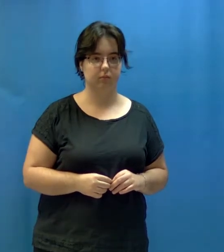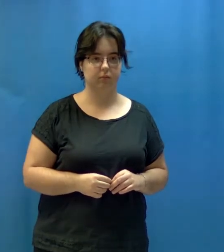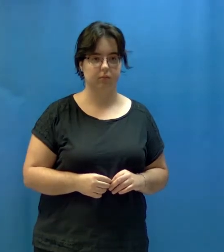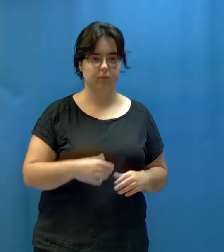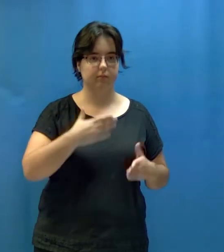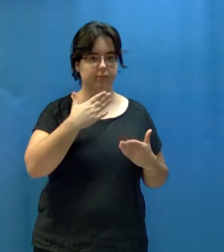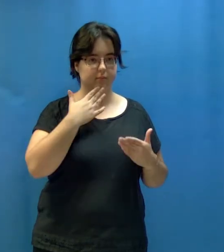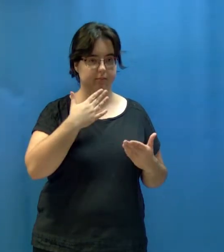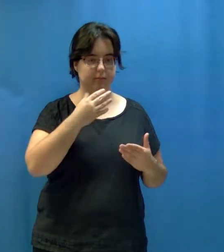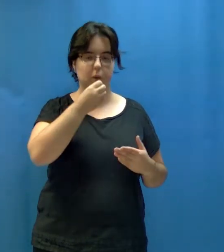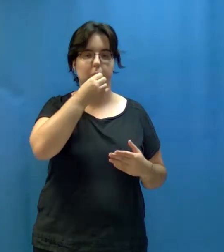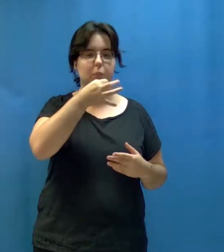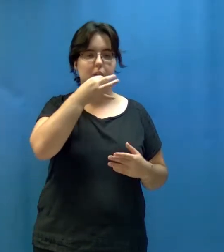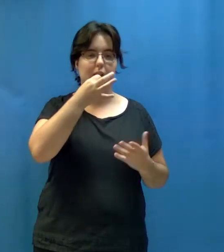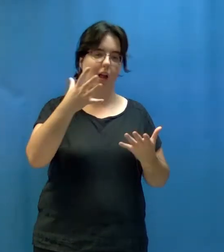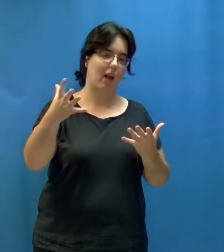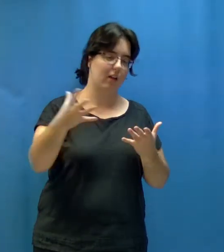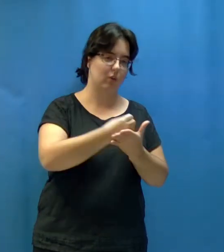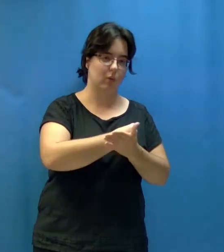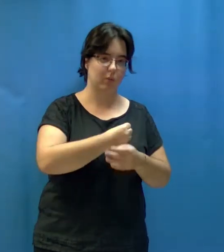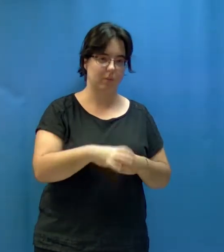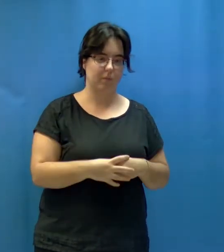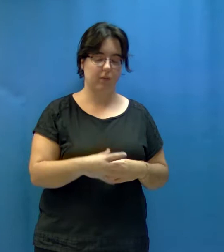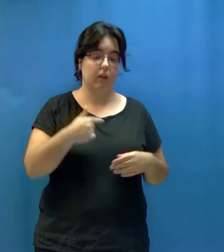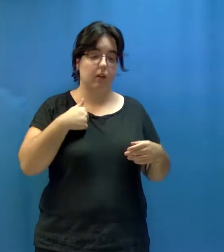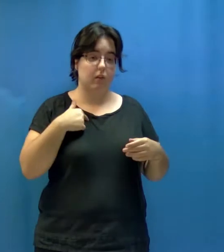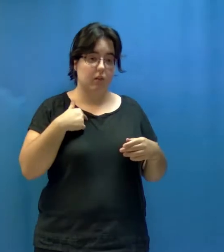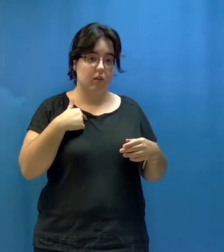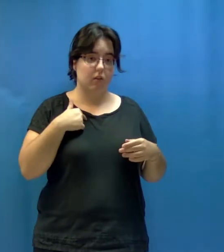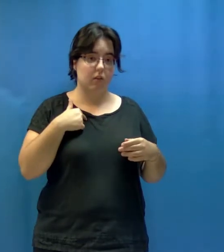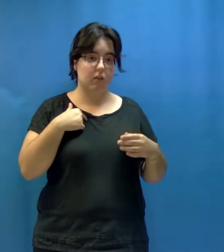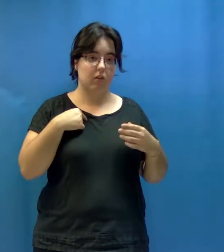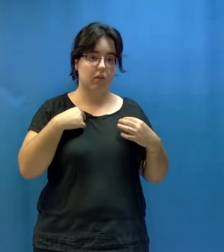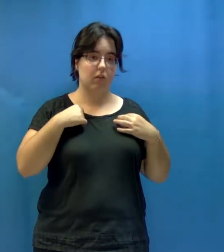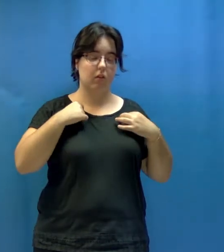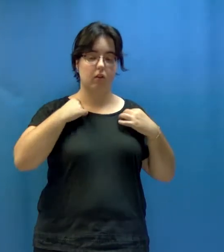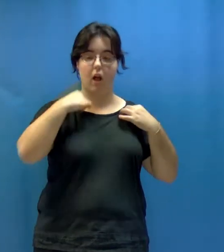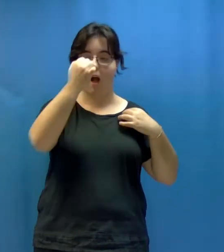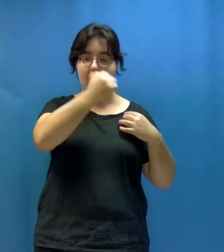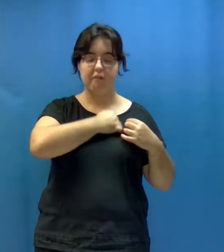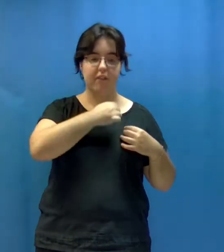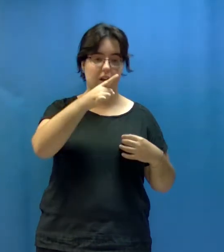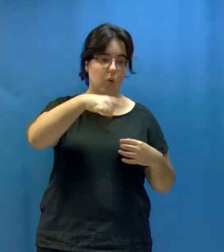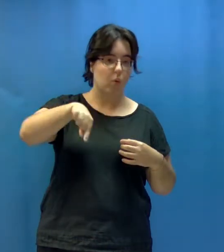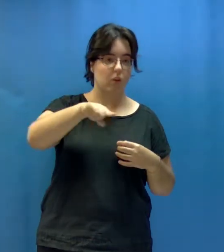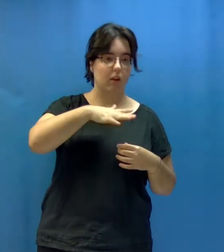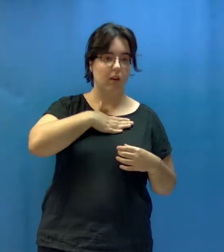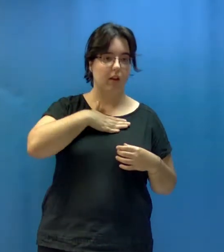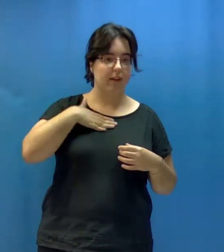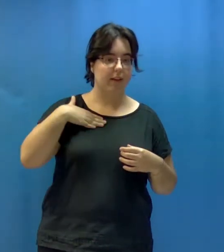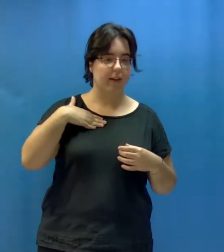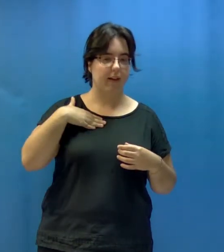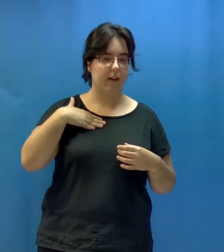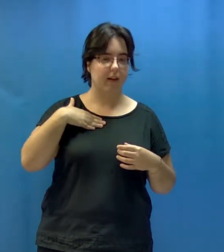Gràcies. Molt bona vesprada a tothom. Jo, després que a l'abril vostès no volguessin condemnar les arengues feixistes